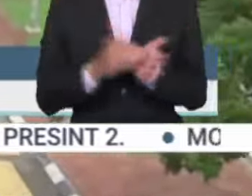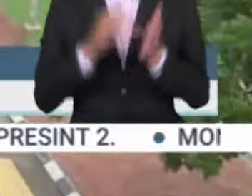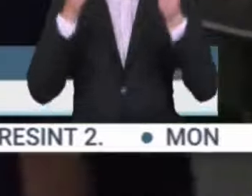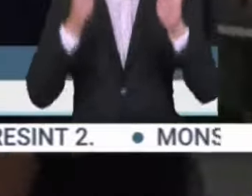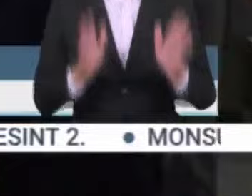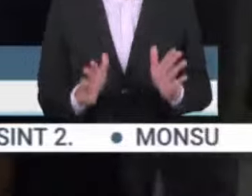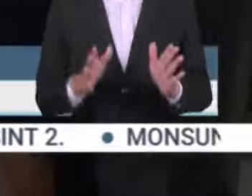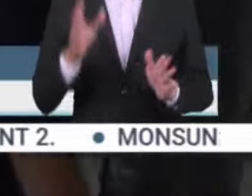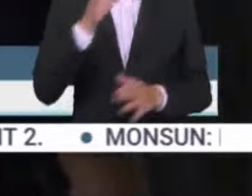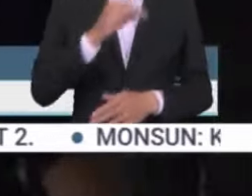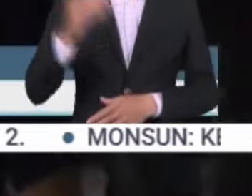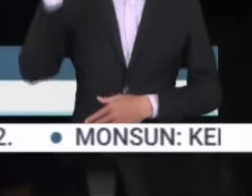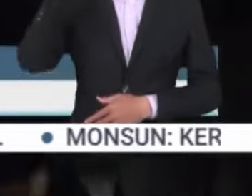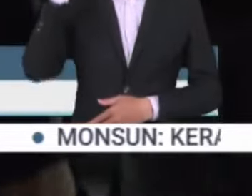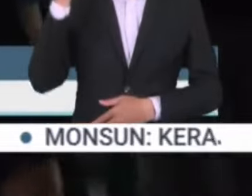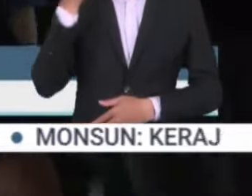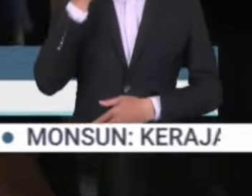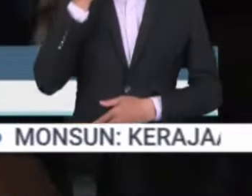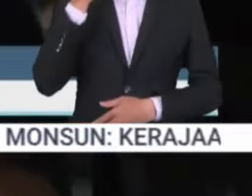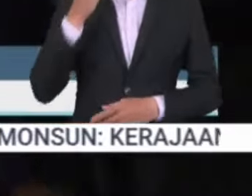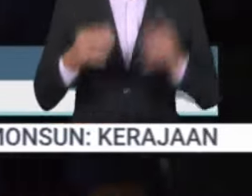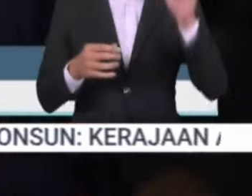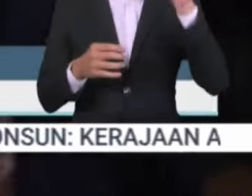124,521 orang dan Korea Selatan